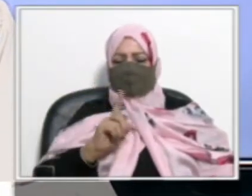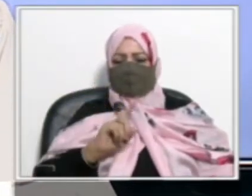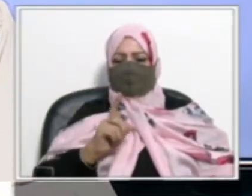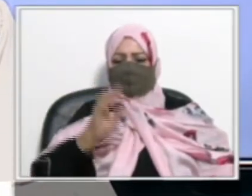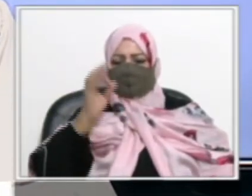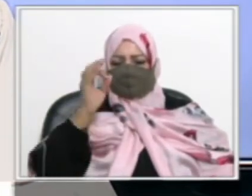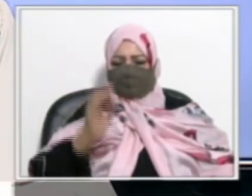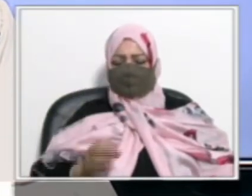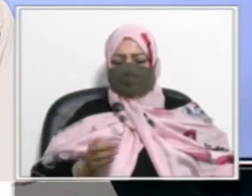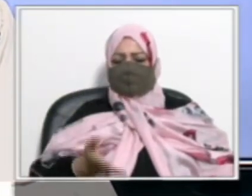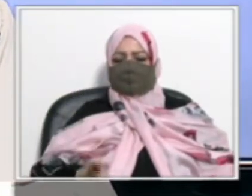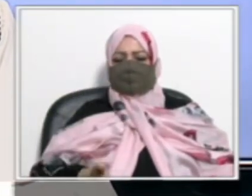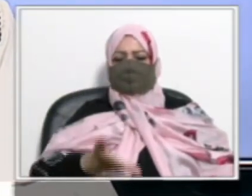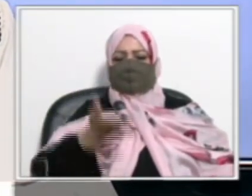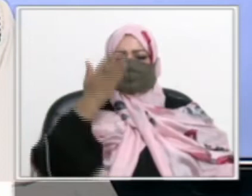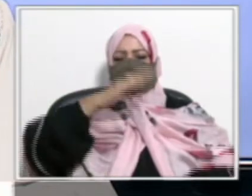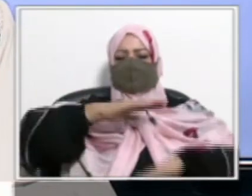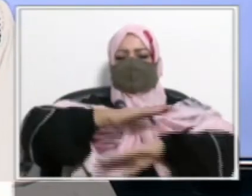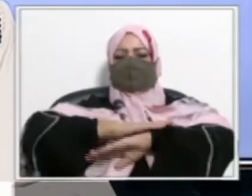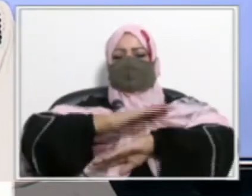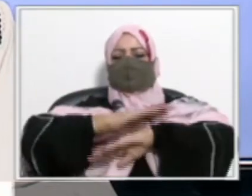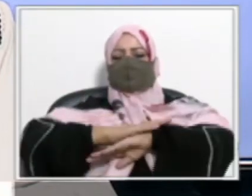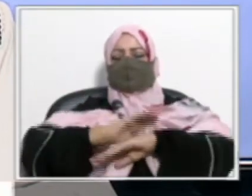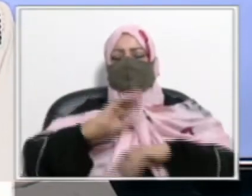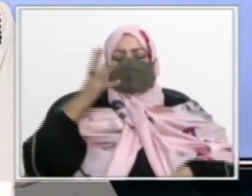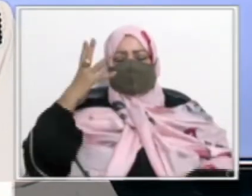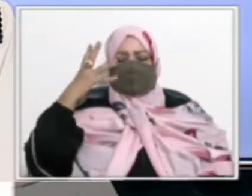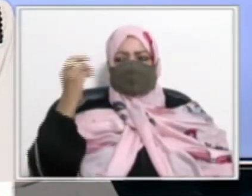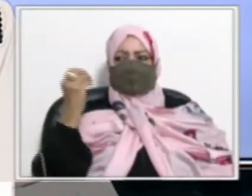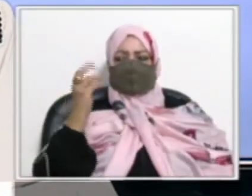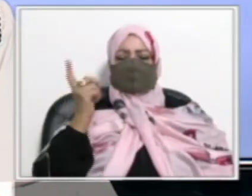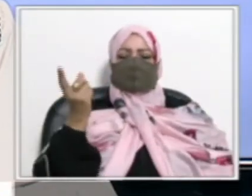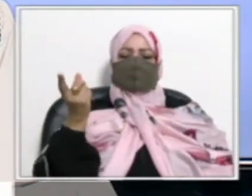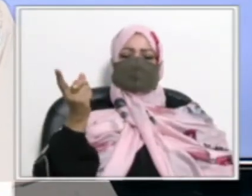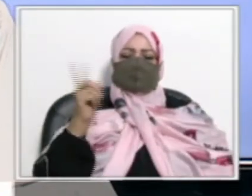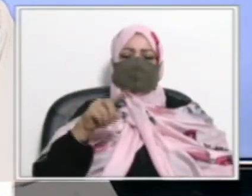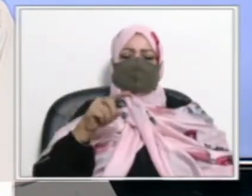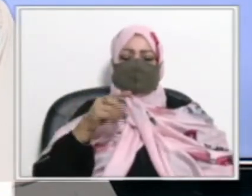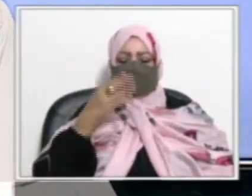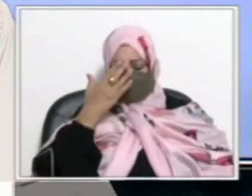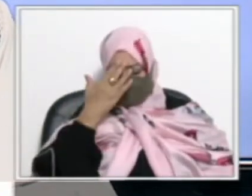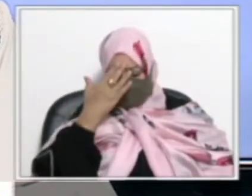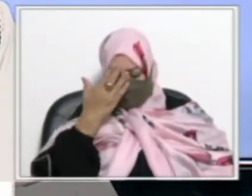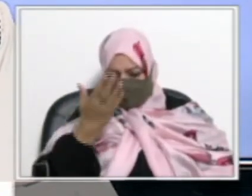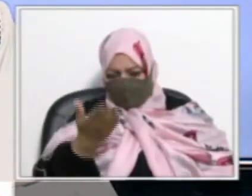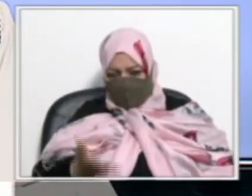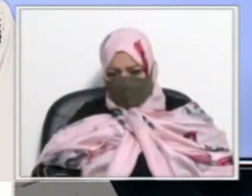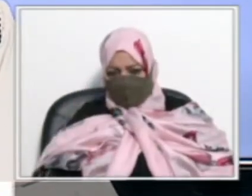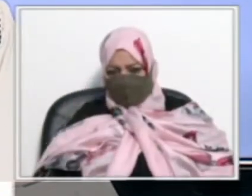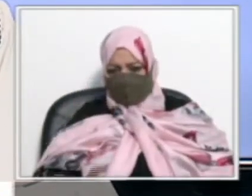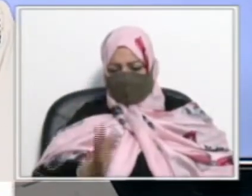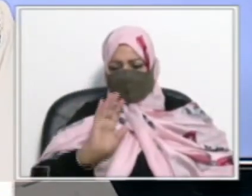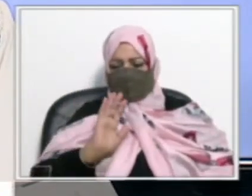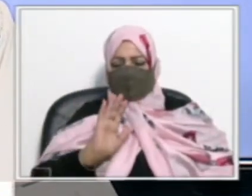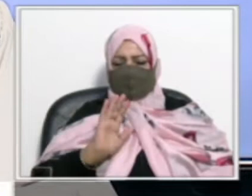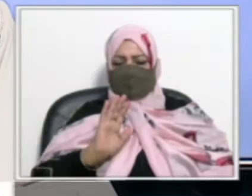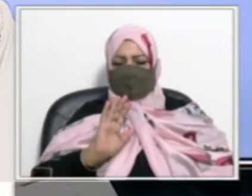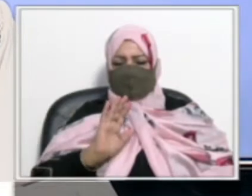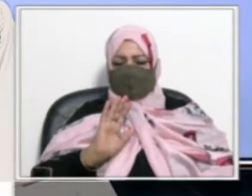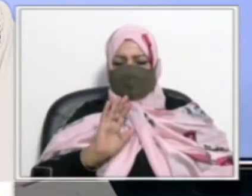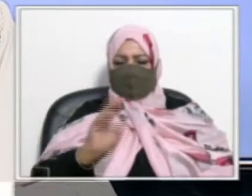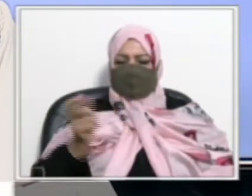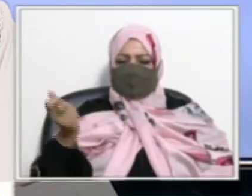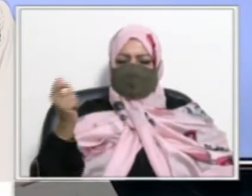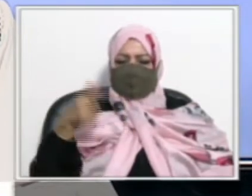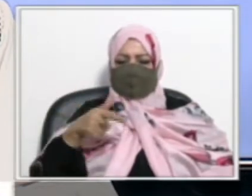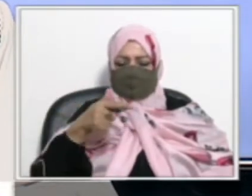بد أن نأتي بالركوع إن تركنا الركوع أو تركنا الرفع من الركوع أو تركنا